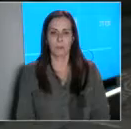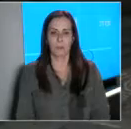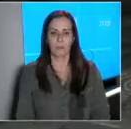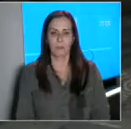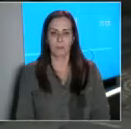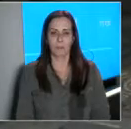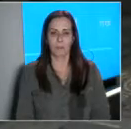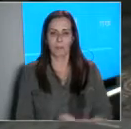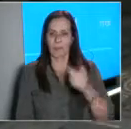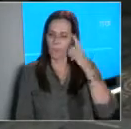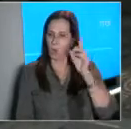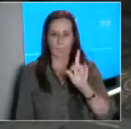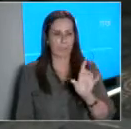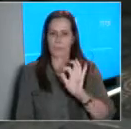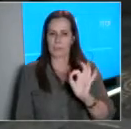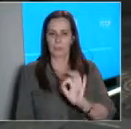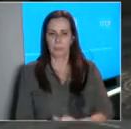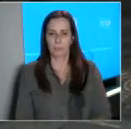אני לא חושב שזה בסדר.